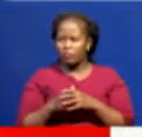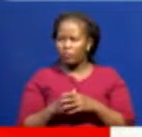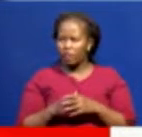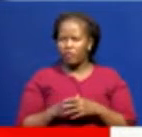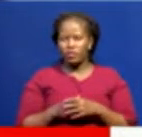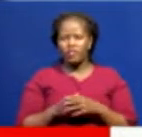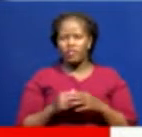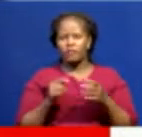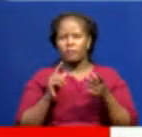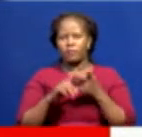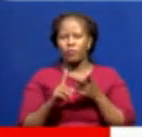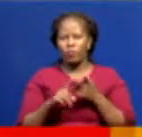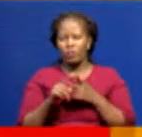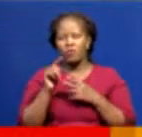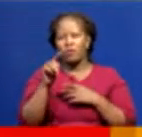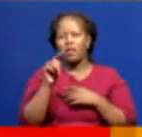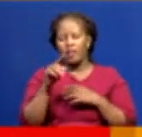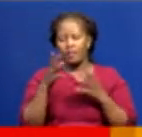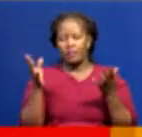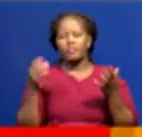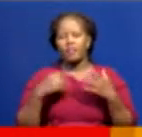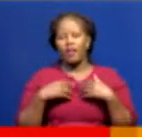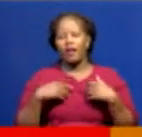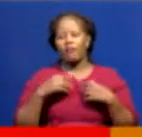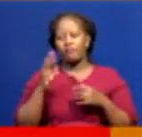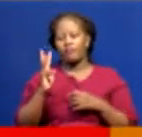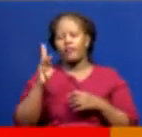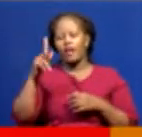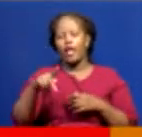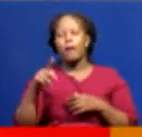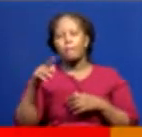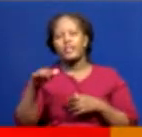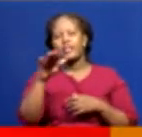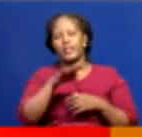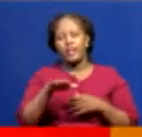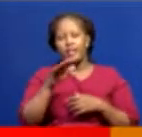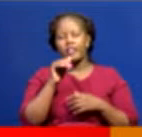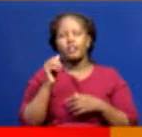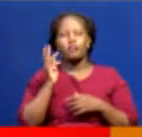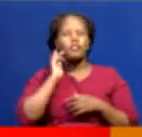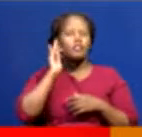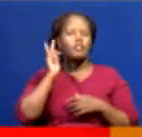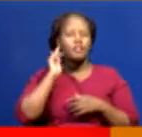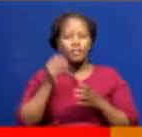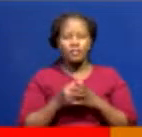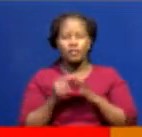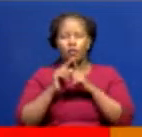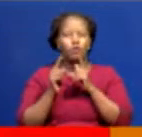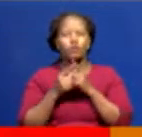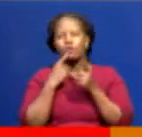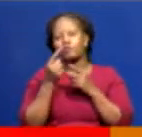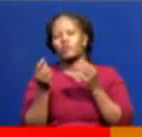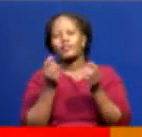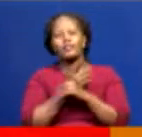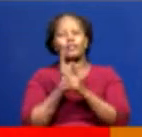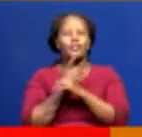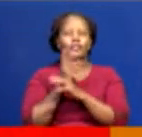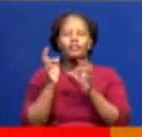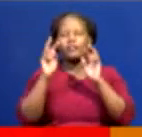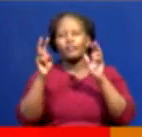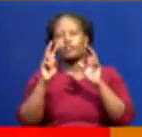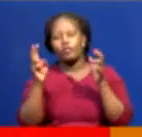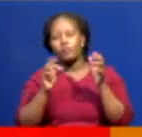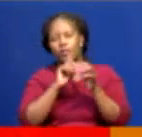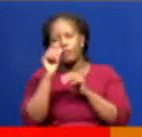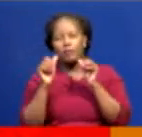Naam, mtazamaji, huyo amekuwa ni Zaheer Jhanda ambaye ni mbunge wa Nyaribari Chache. Tukiangazia tu masuala mbalimbali kuhusiana na